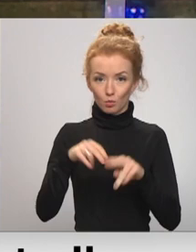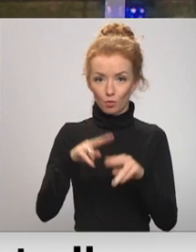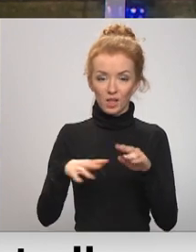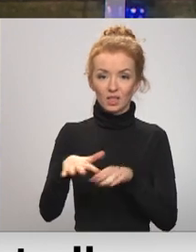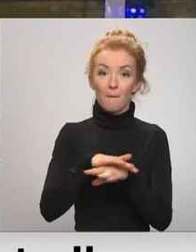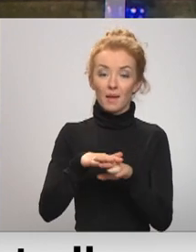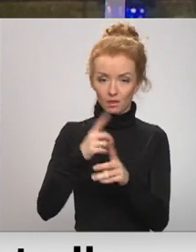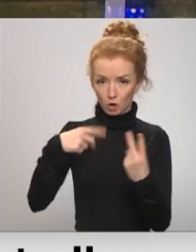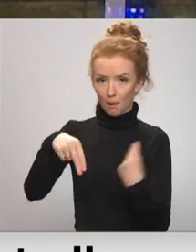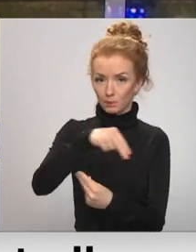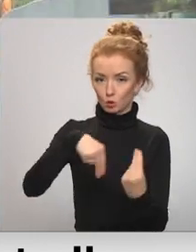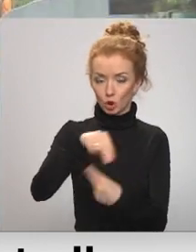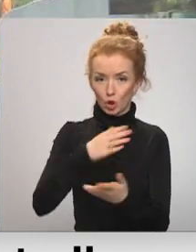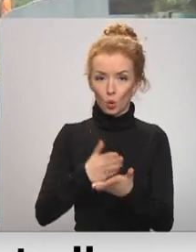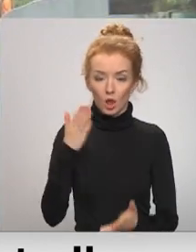sabiedriskā apspriešana.